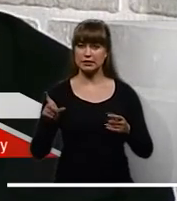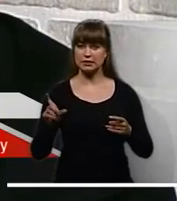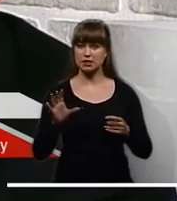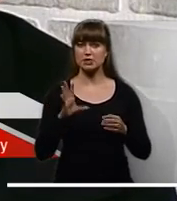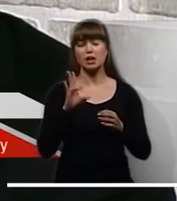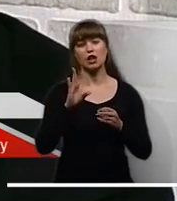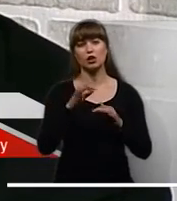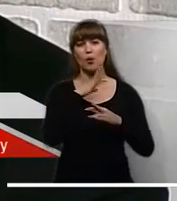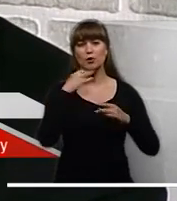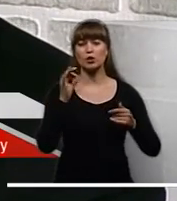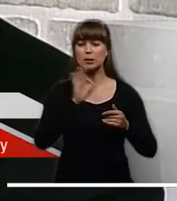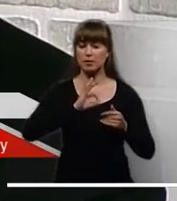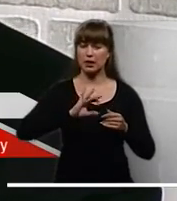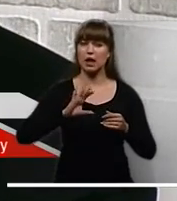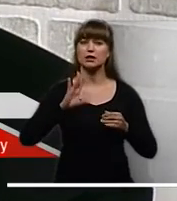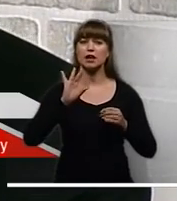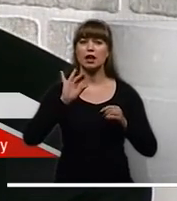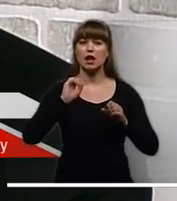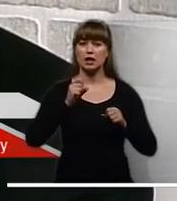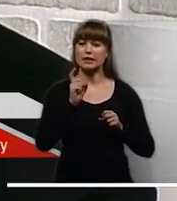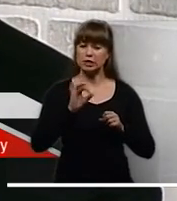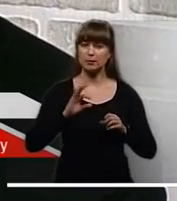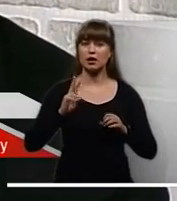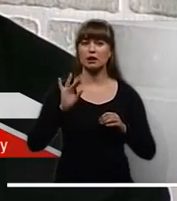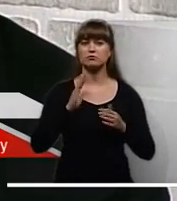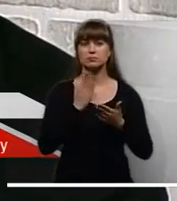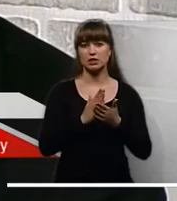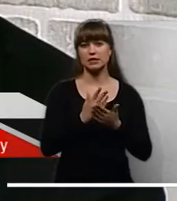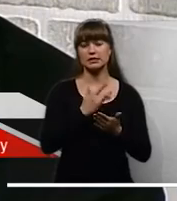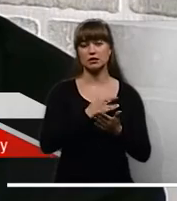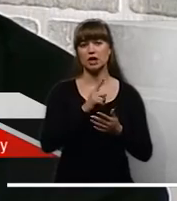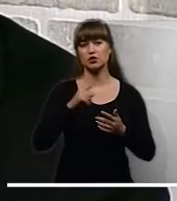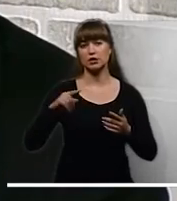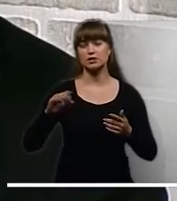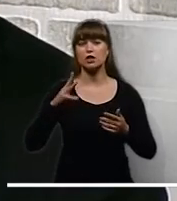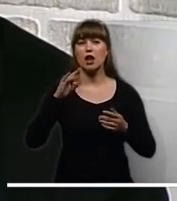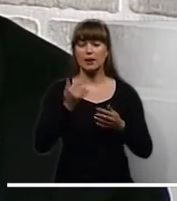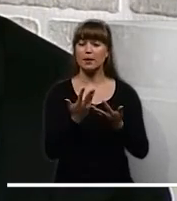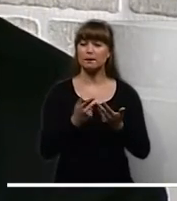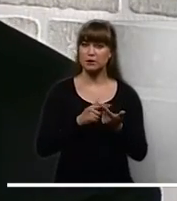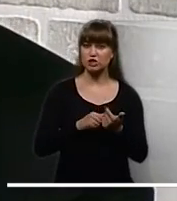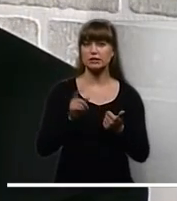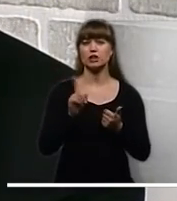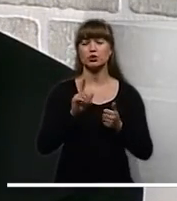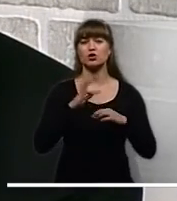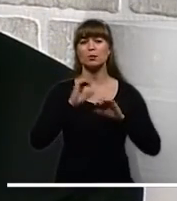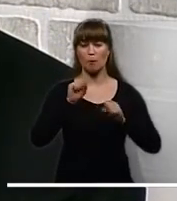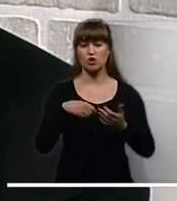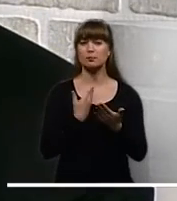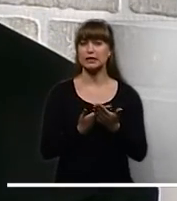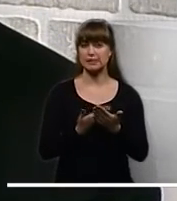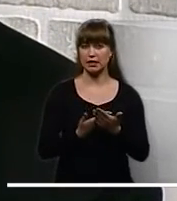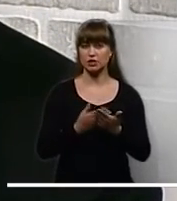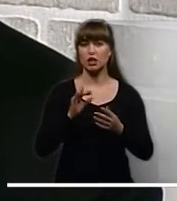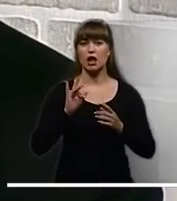телезрительница. Да. Но многие препараты, применяемые на химиотерапии, да, обладают кардиотоксичностью. Она перечислила то, что мы... можем